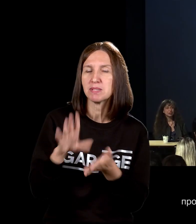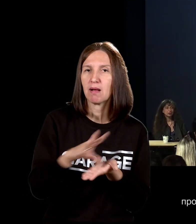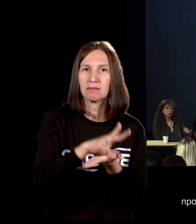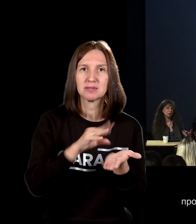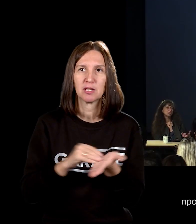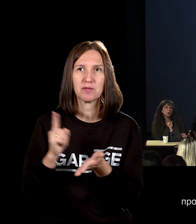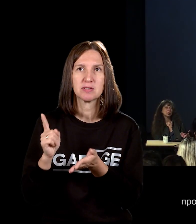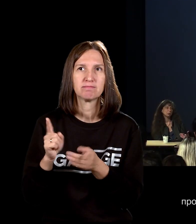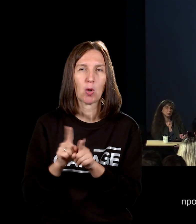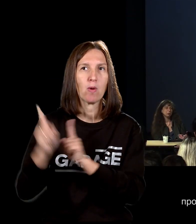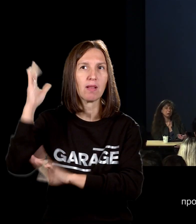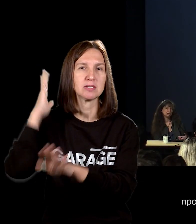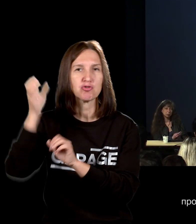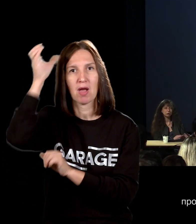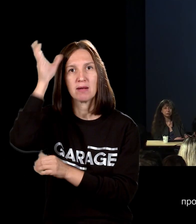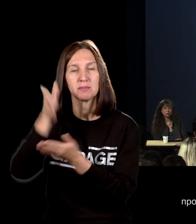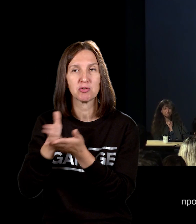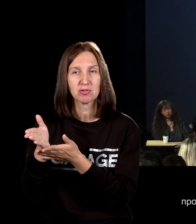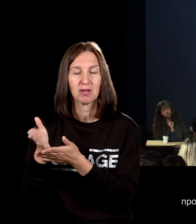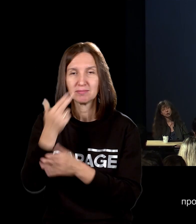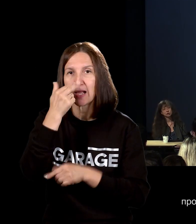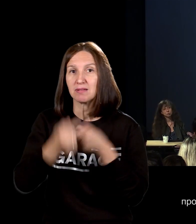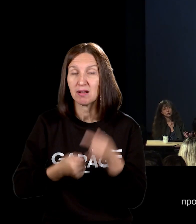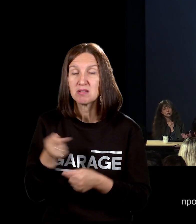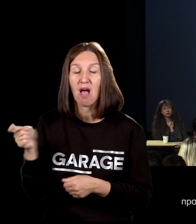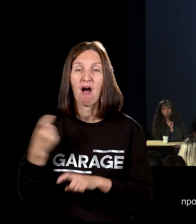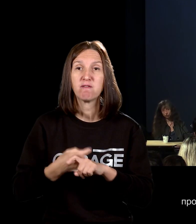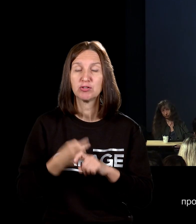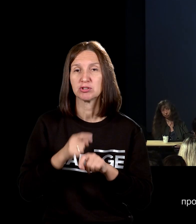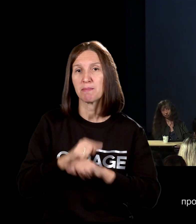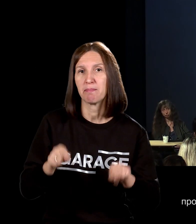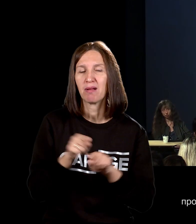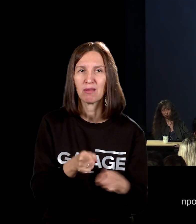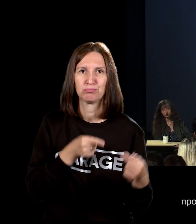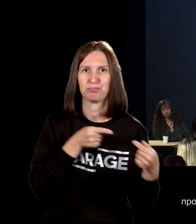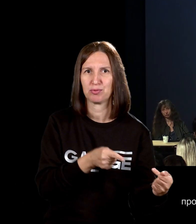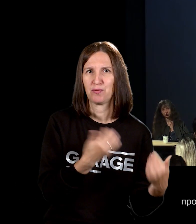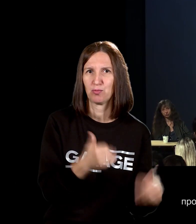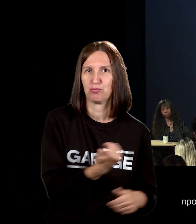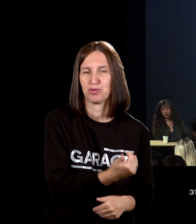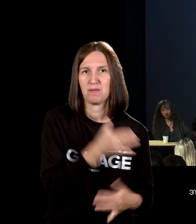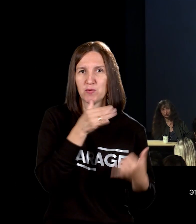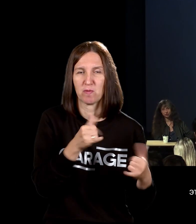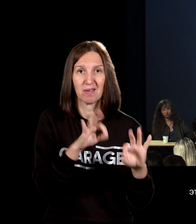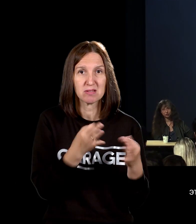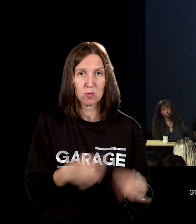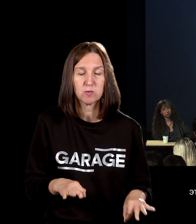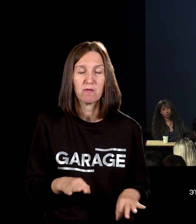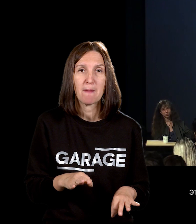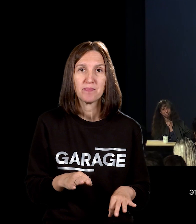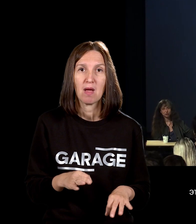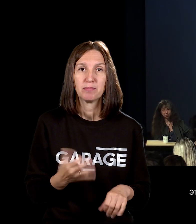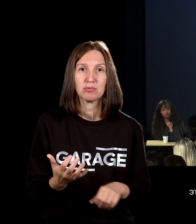традицией. И это оружие, которое было использовано фашистской пропаганды против самого уже современного искусства, да, они себя